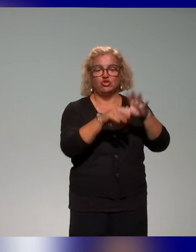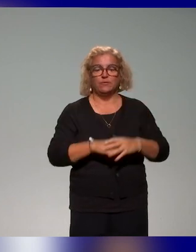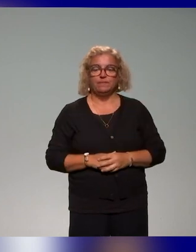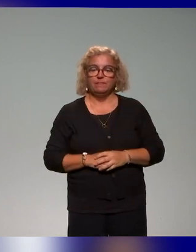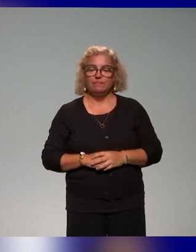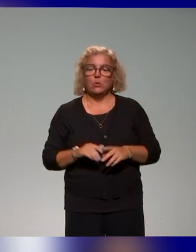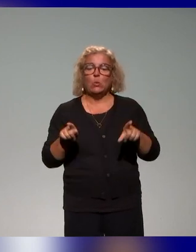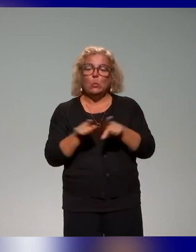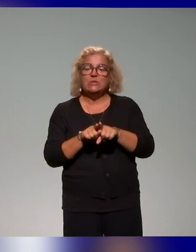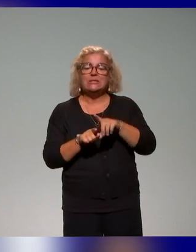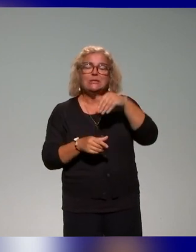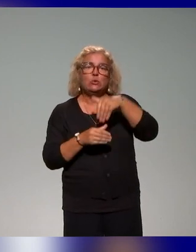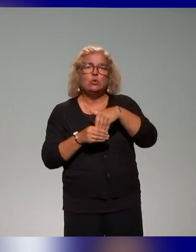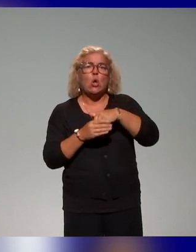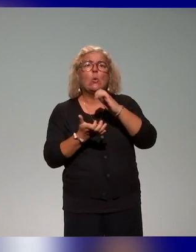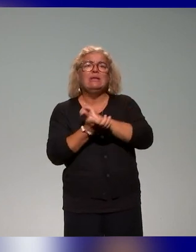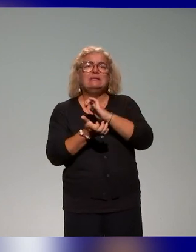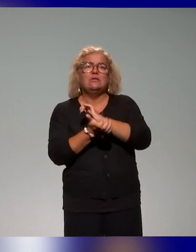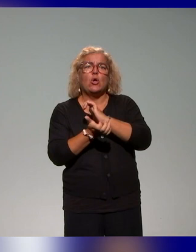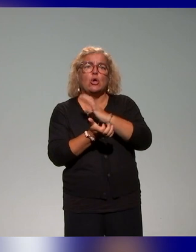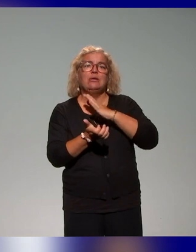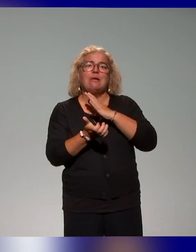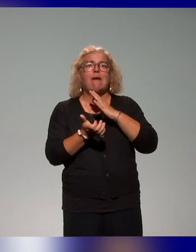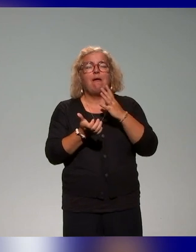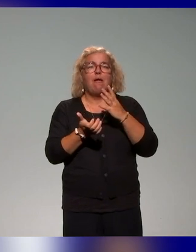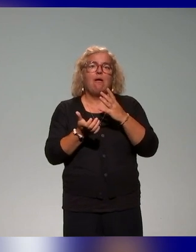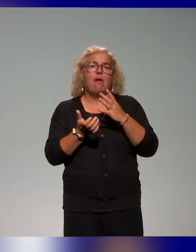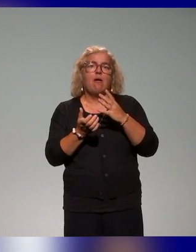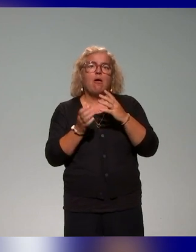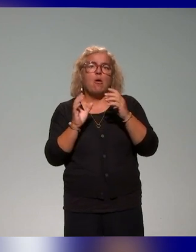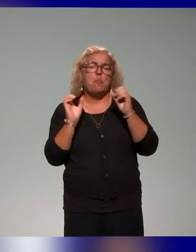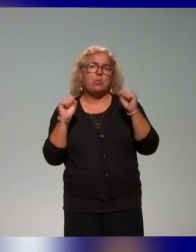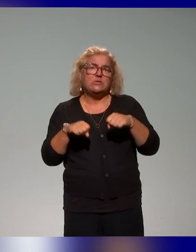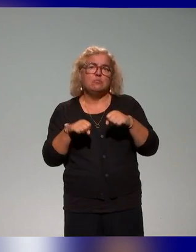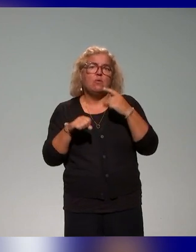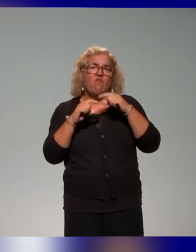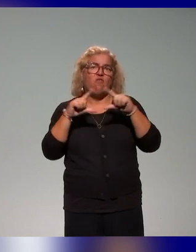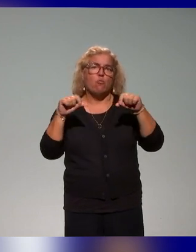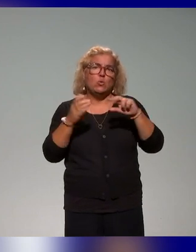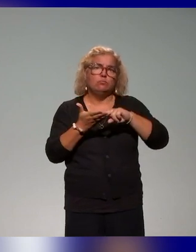éditeurs des outils d'édition de formules ou de caractères spécifiques.